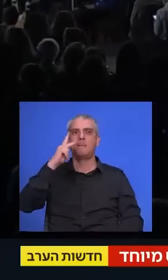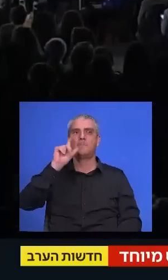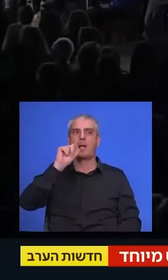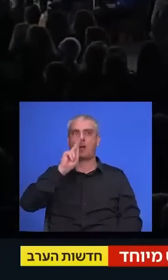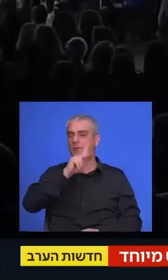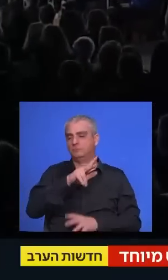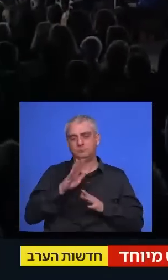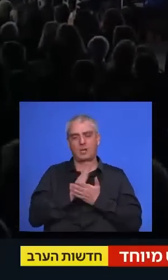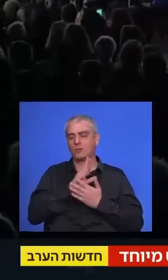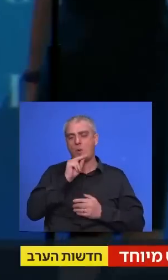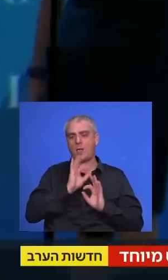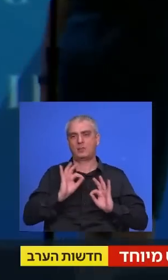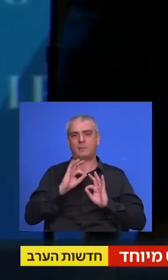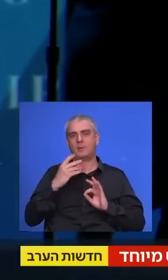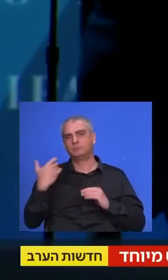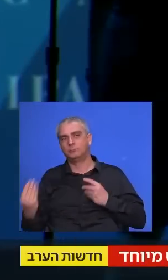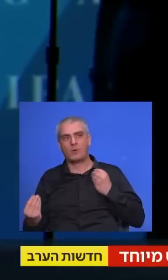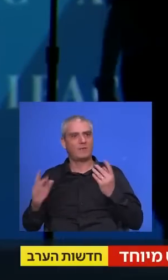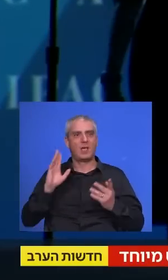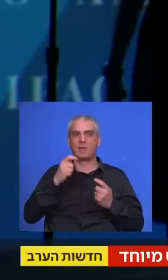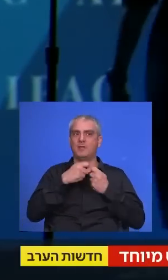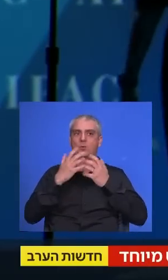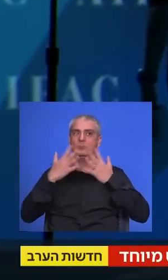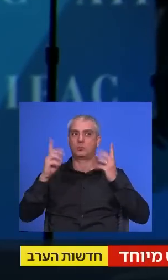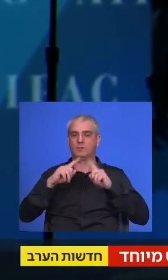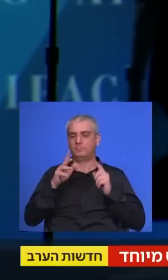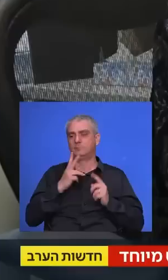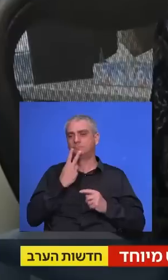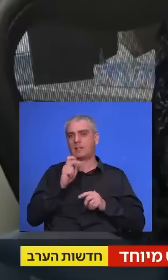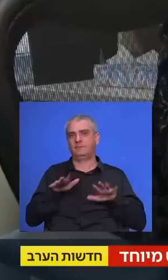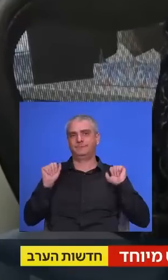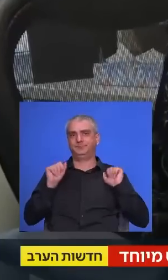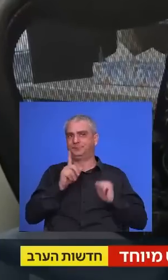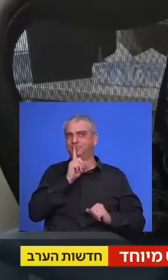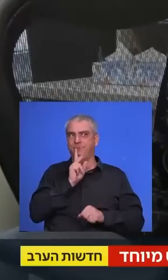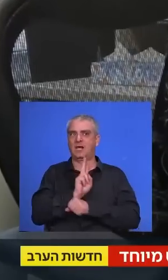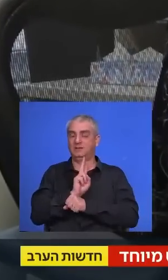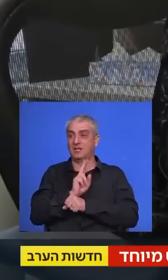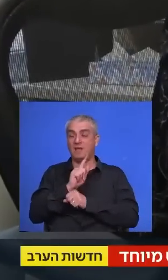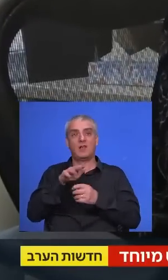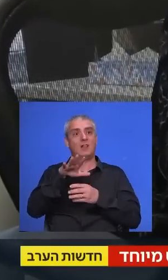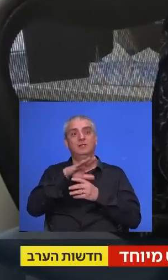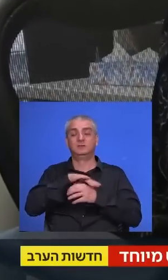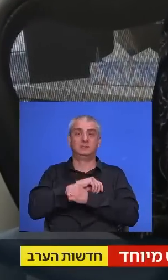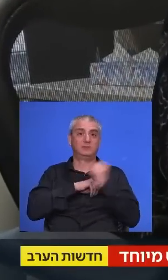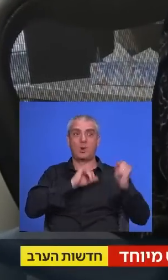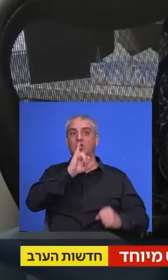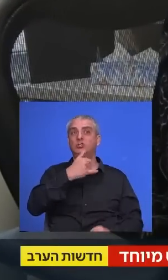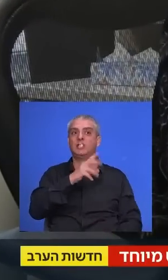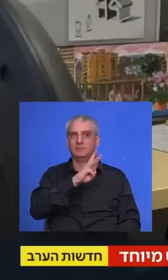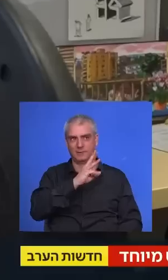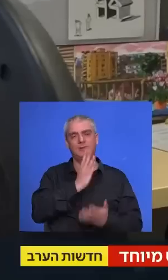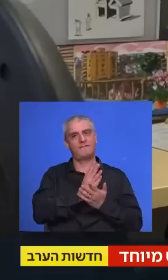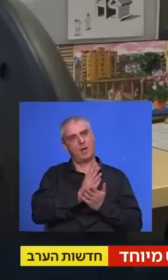שלא להתבטא מטוב ועד רע, גם ארגונים גדולים אחרים מעדיפים להיזהר. אבל בשדולת הסמול ג'י סטריט נכנסו כבר